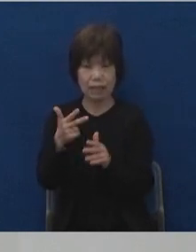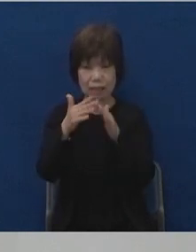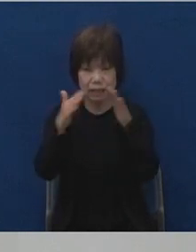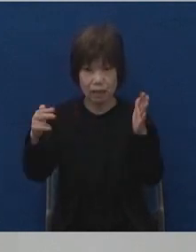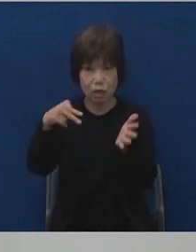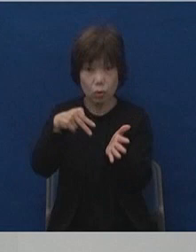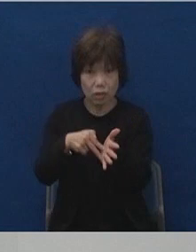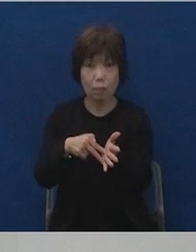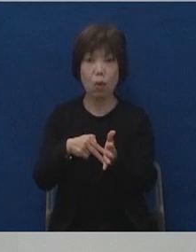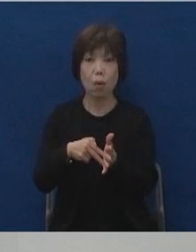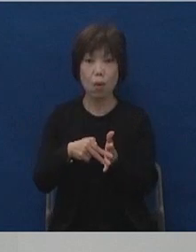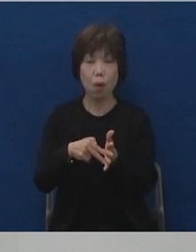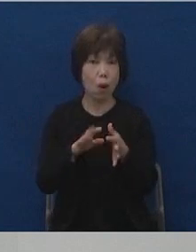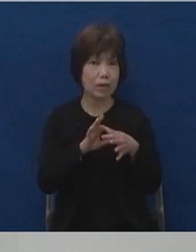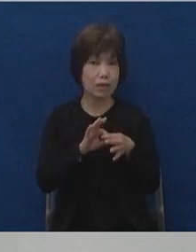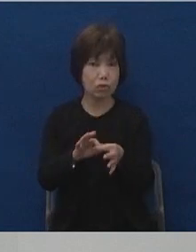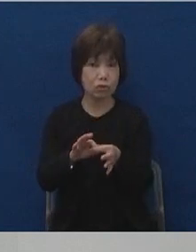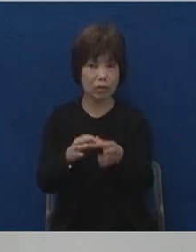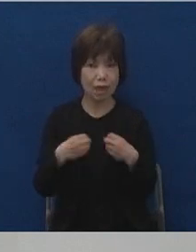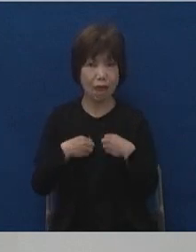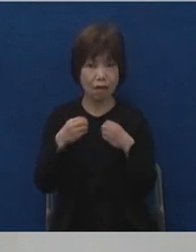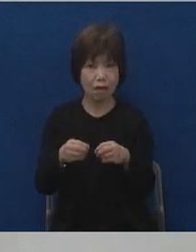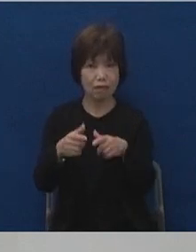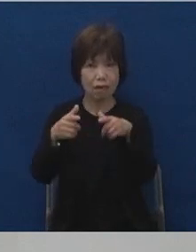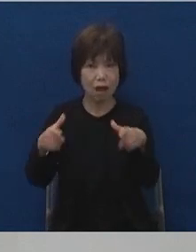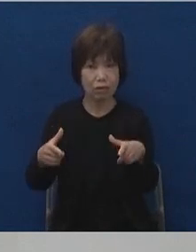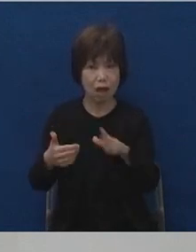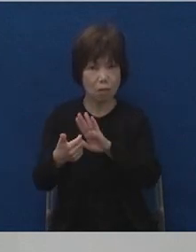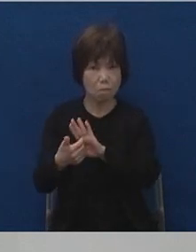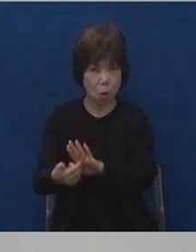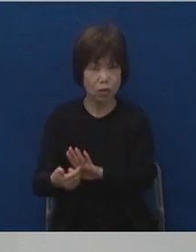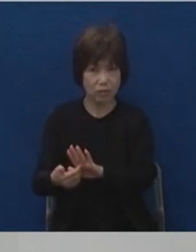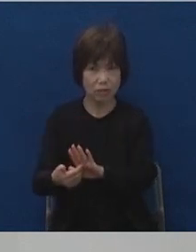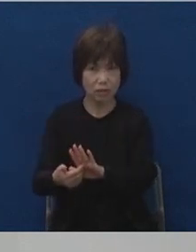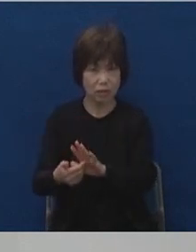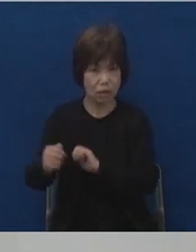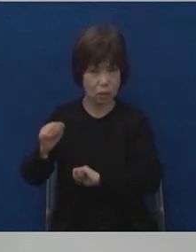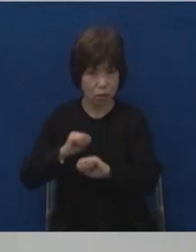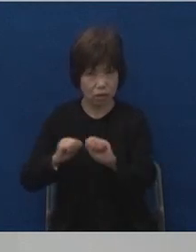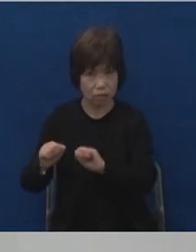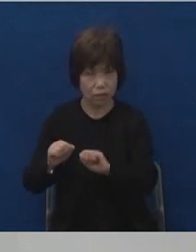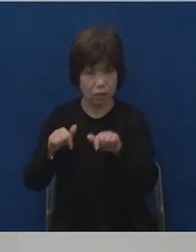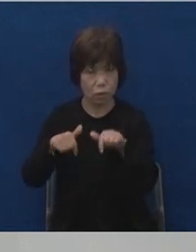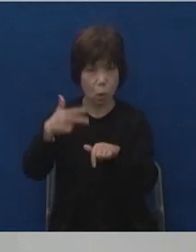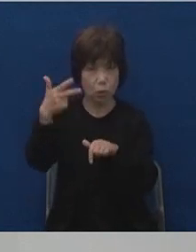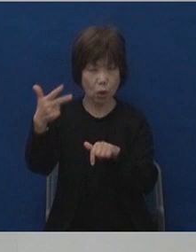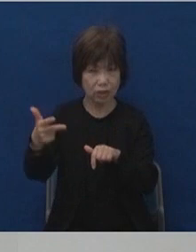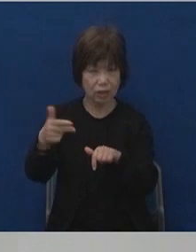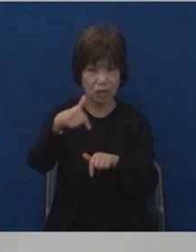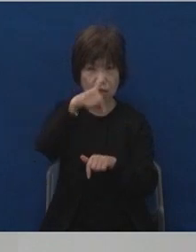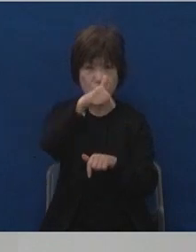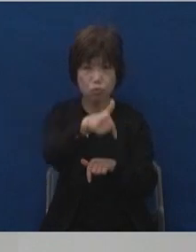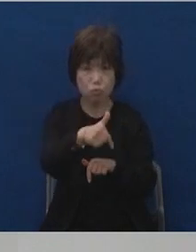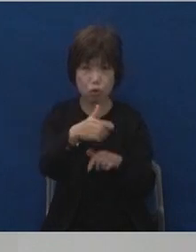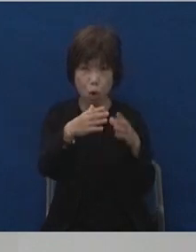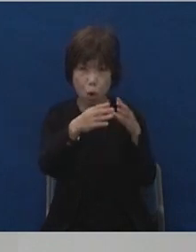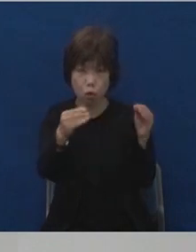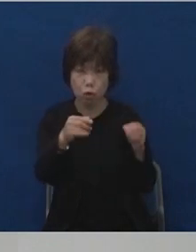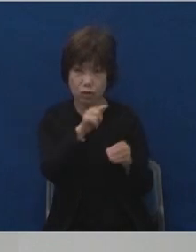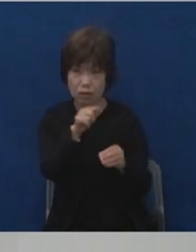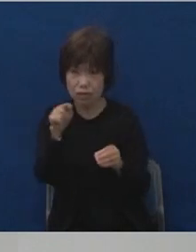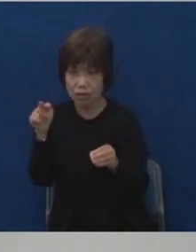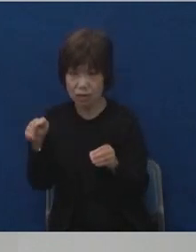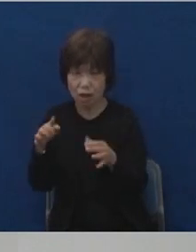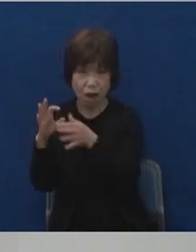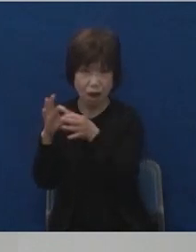ましても、引き続き感染拡大防止に取り組むとともに、京都市や京都府、国など関